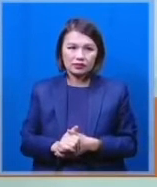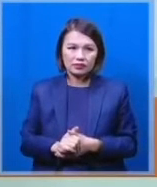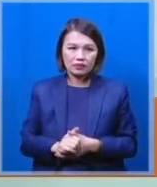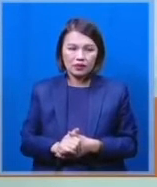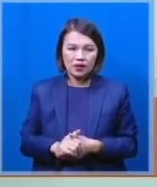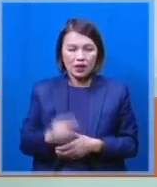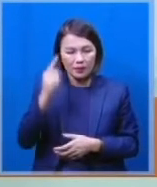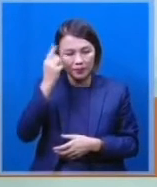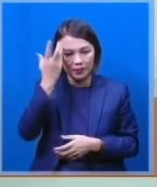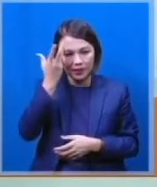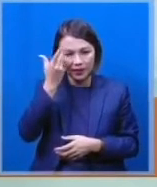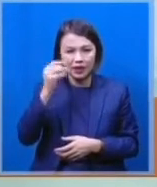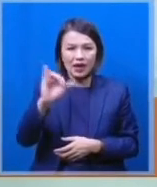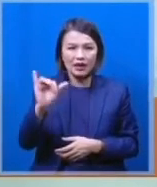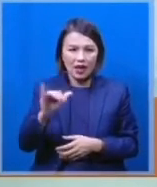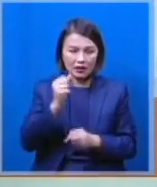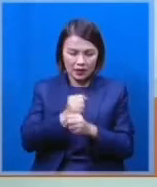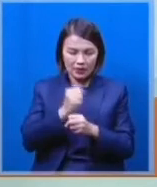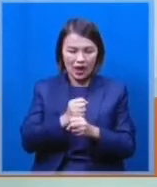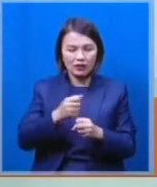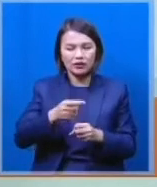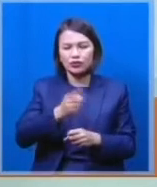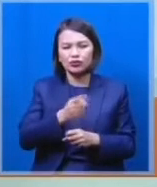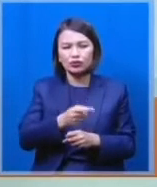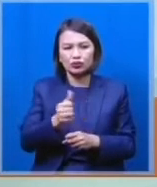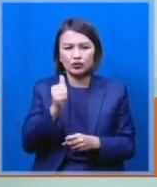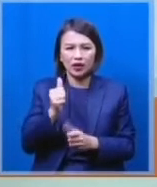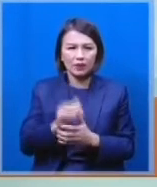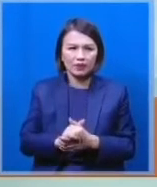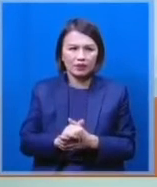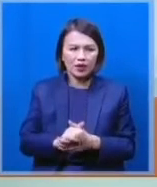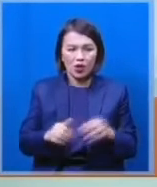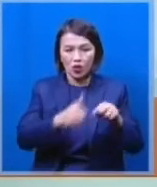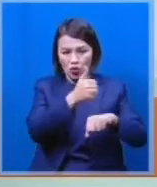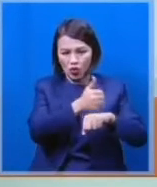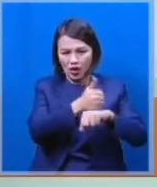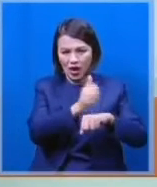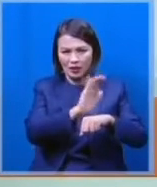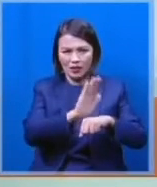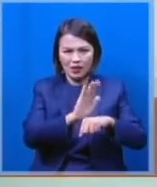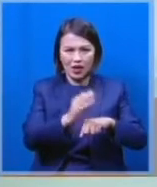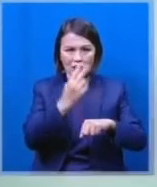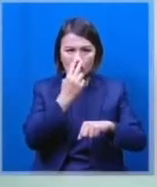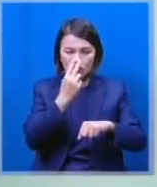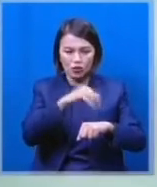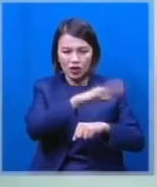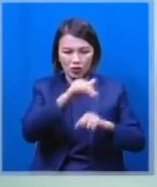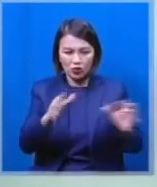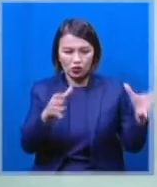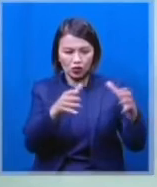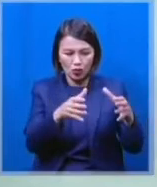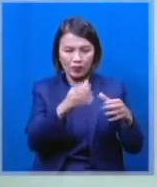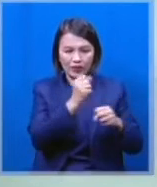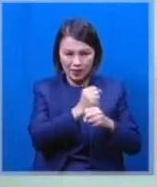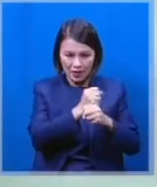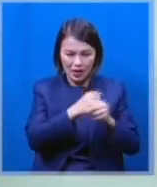ยังไว้พี่นายอยู่ดีก็ยังให้ทำงานอยู่นะคือไม่ต้องกลัวเราไม่ได้อยู่ที่หัวหน้าหรอกผมอยู่ที่ทีมทำงานทั้งหมดเลยจ๊ะมันก็วิสัย